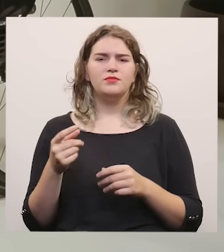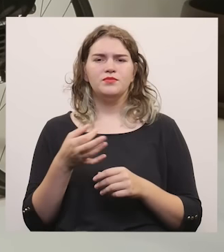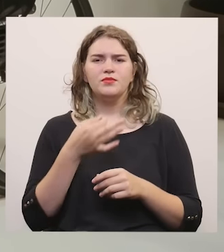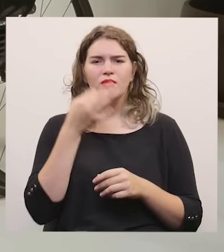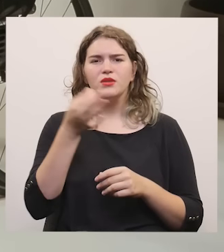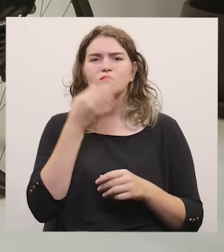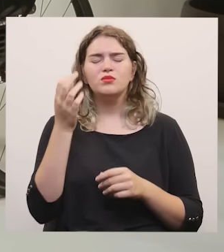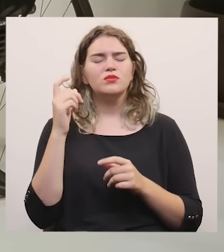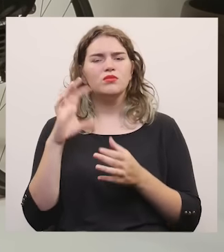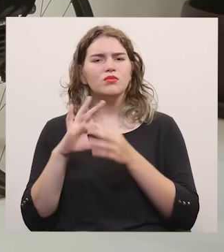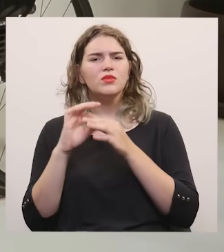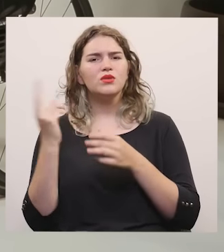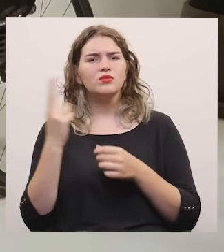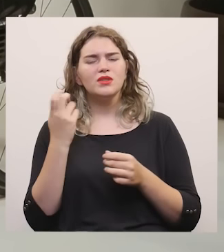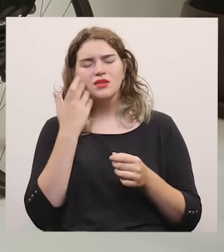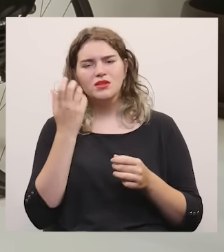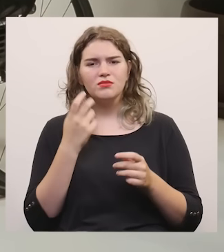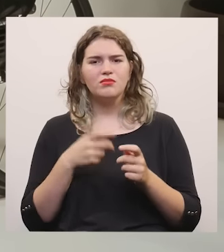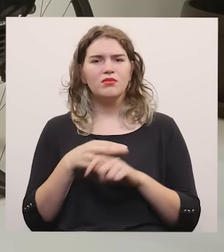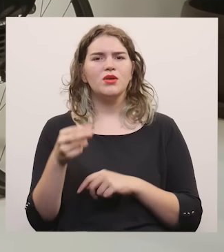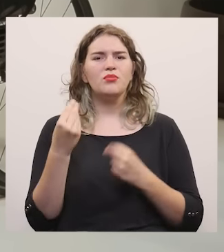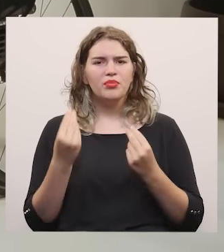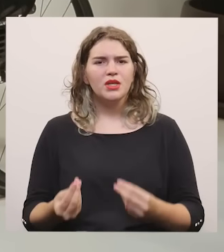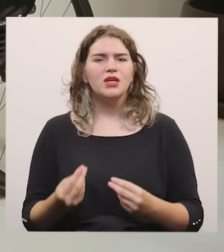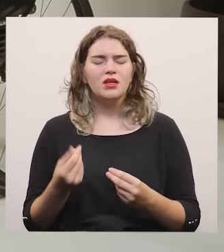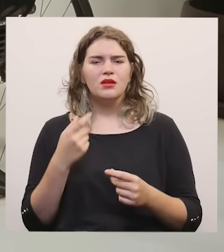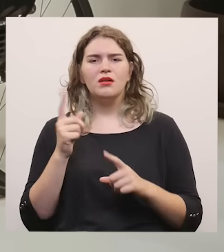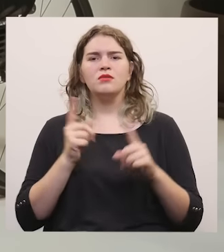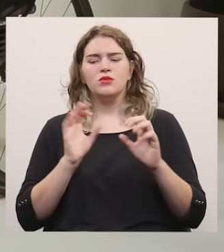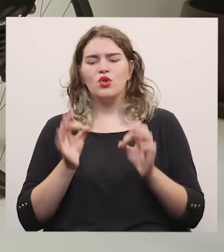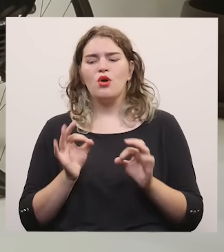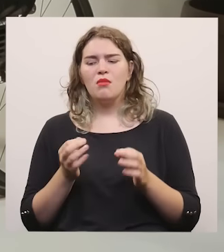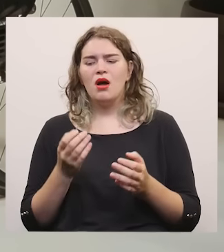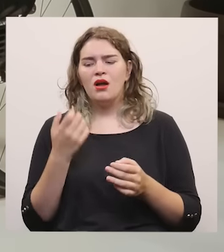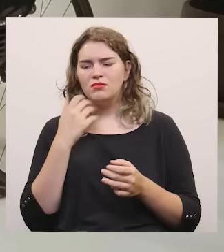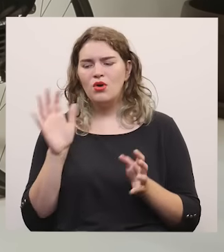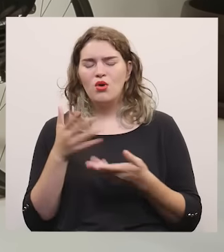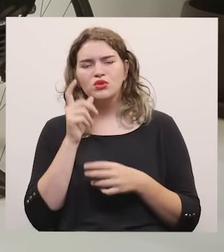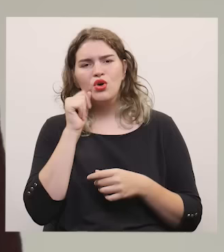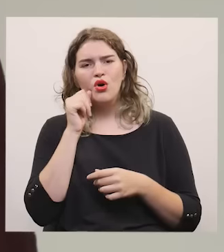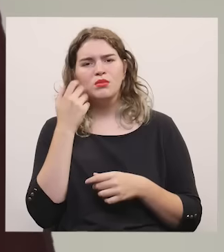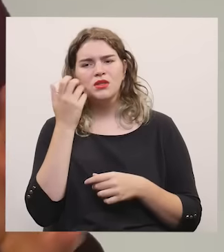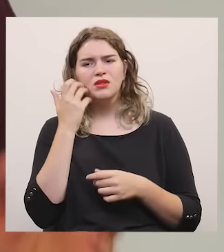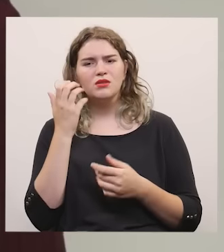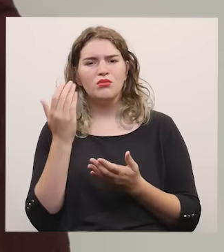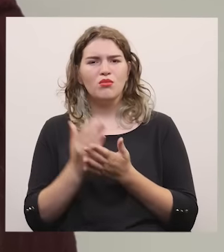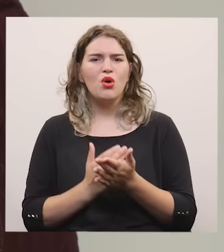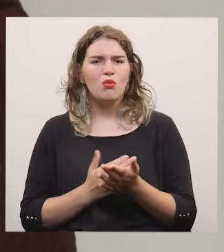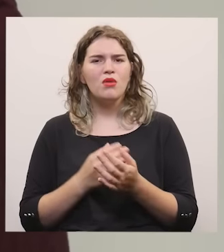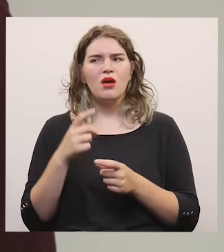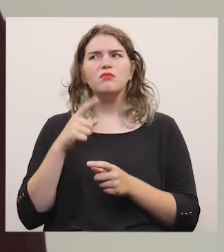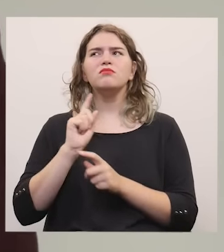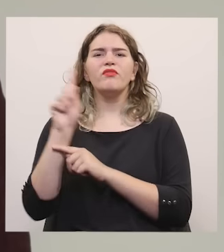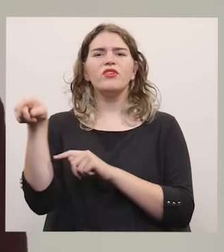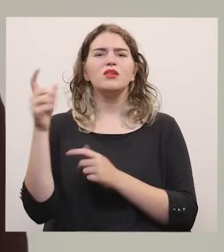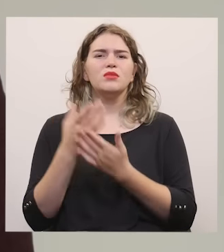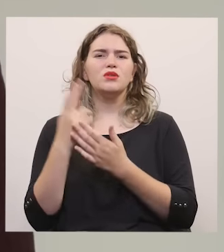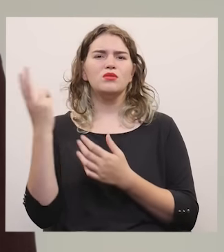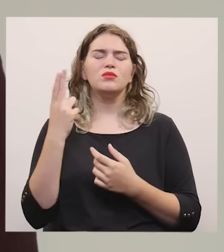bine când astăzi. Când îți merge bine. Da, când îți merge bine. Când îți va merge rău, sigur vei ruga. Că sigurat, asta cu siguranță toată lumea o face. Și te întreb de ce Dumnezeu a făcut asta,